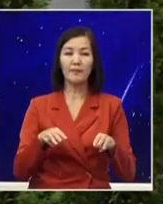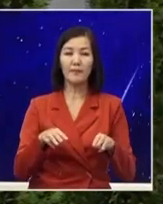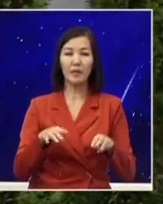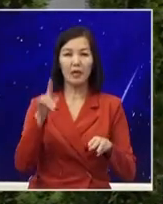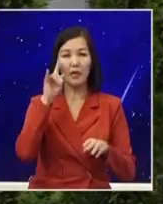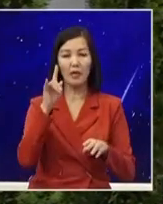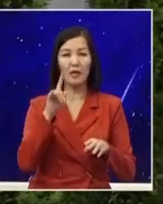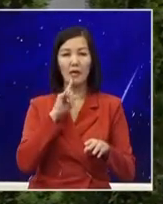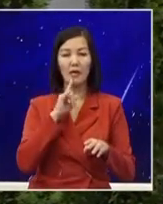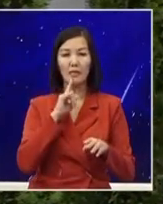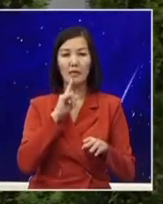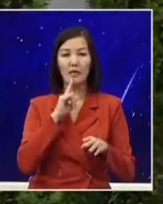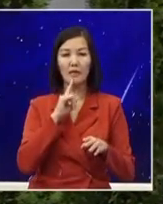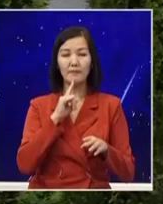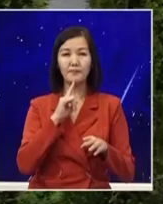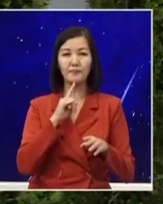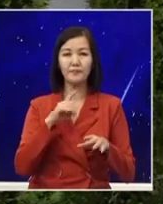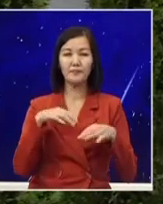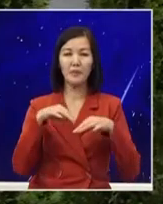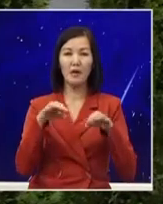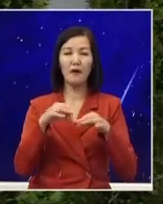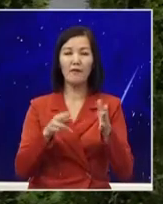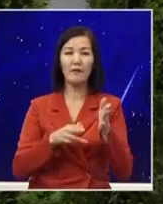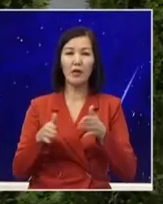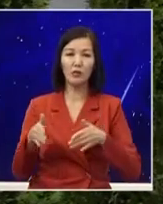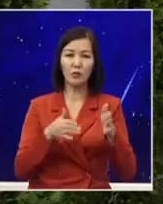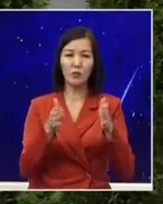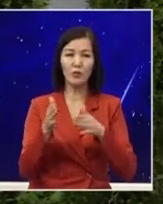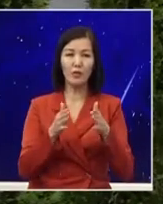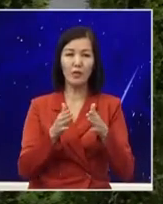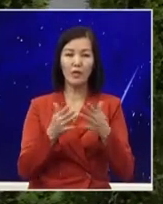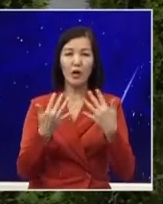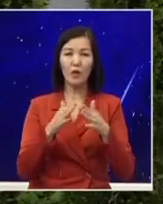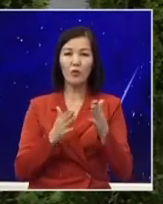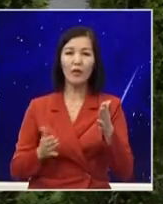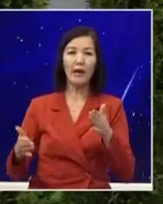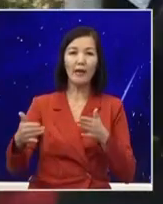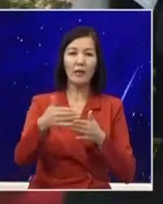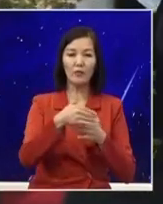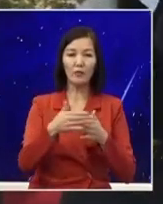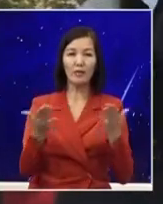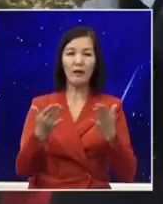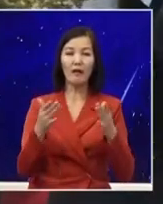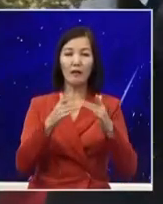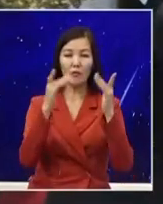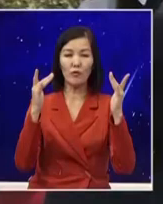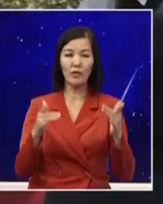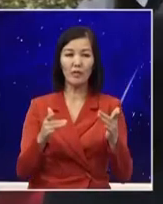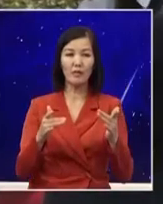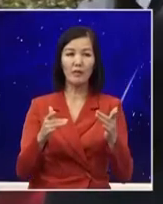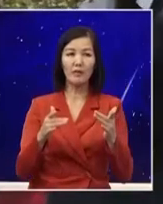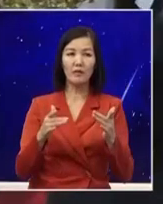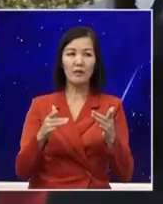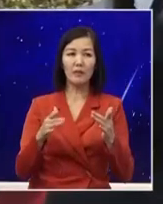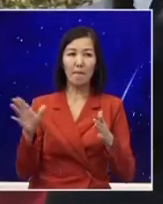Қазавтожол мына жобаны мынау ауылдың ішіне кірмей үшін былай айналып өтетін. Қай жерден өтетін даже